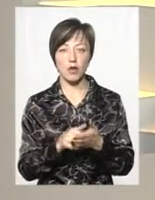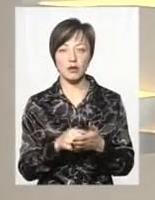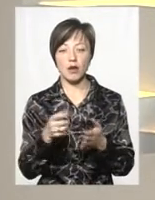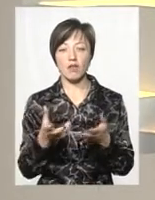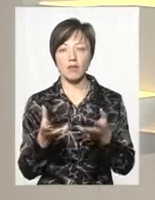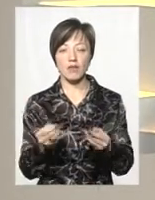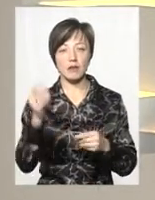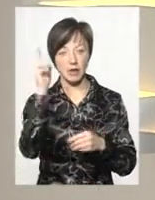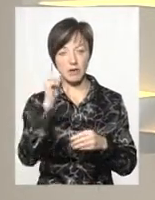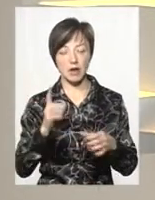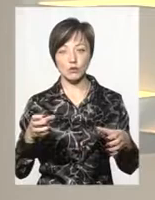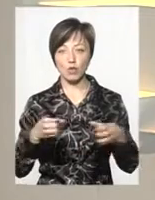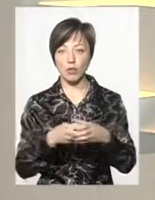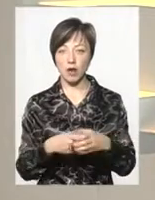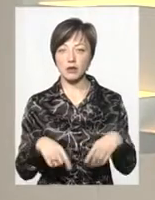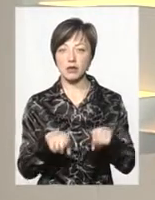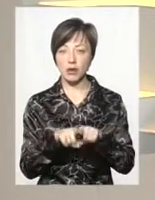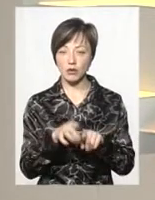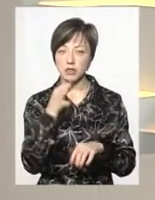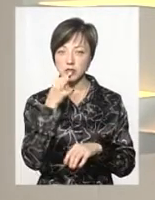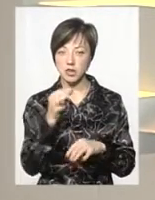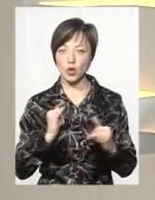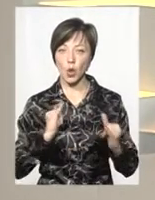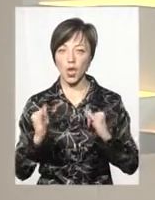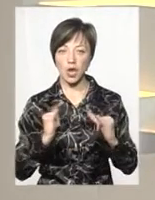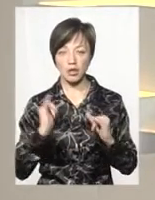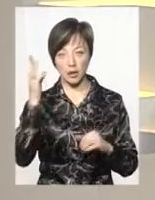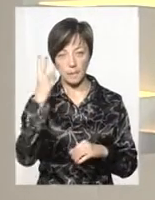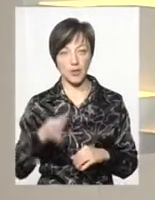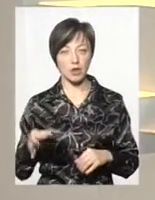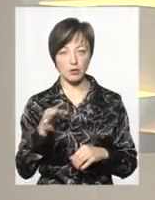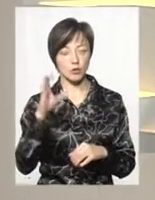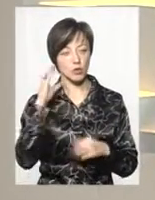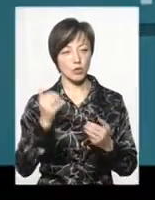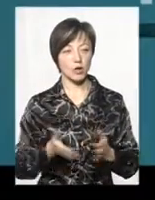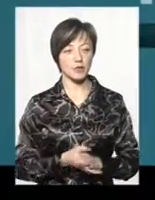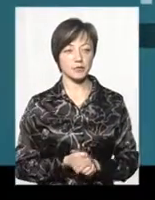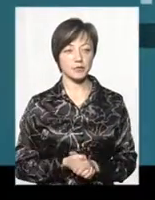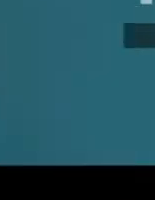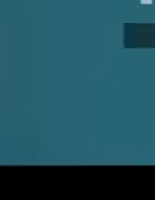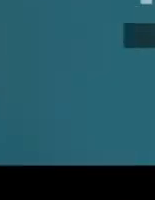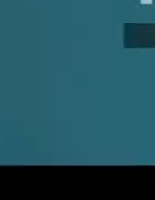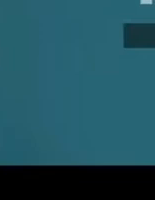єврейській громаді, і також відзначив толерантність Хмельниччини. Послухаємо його.